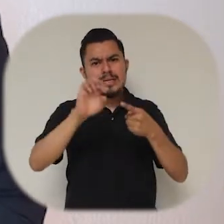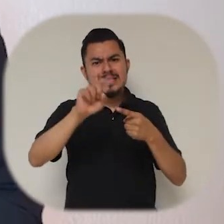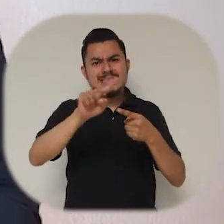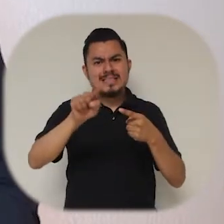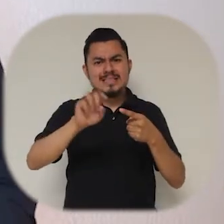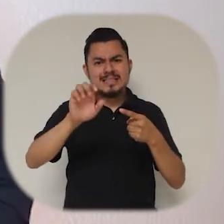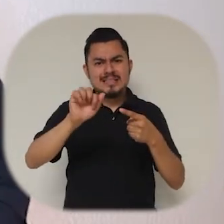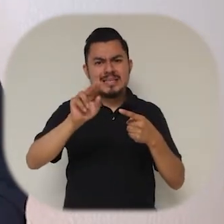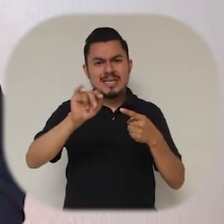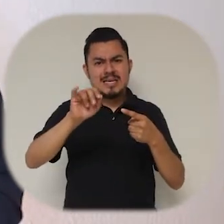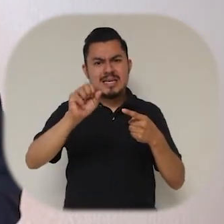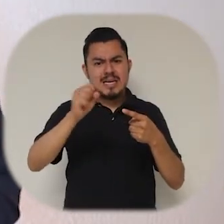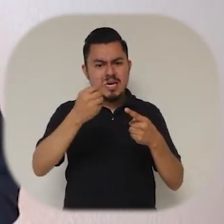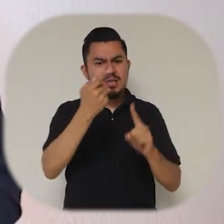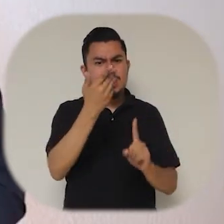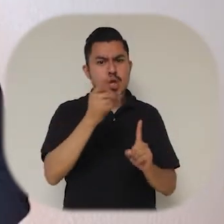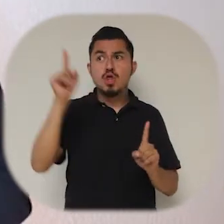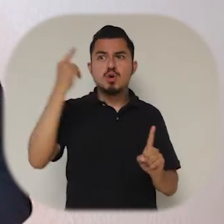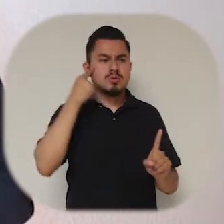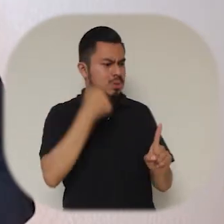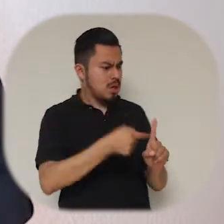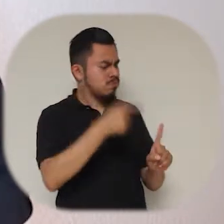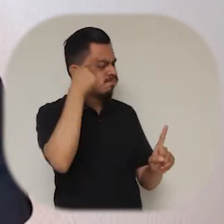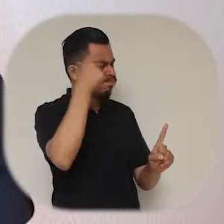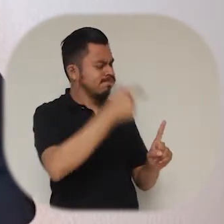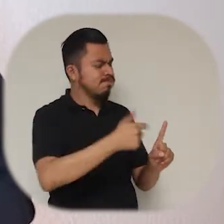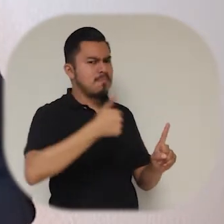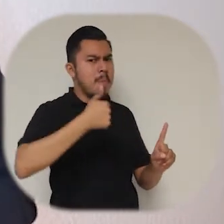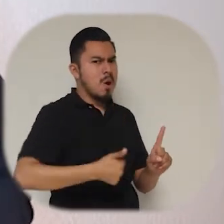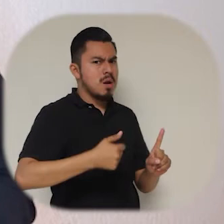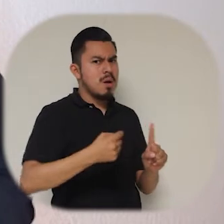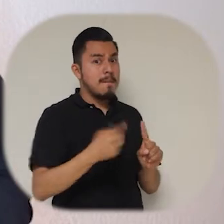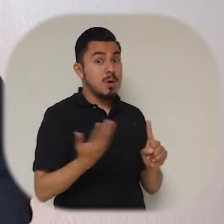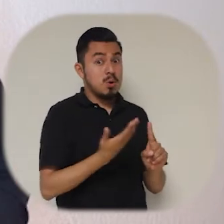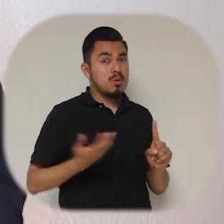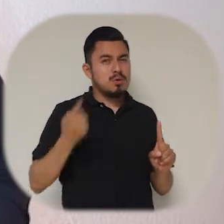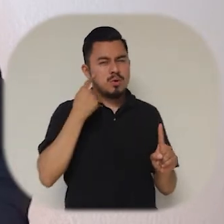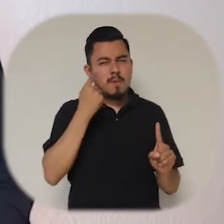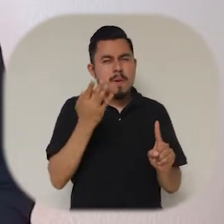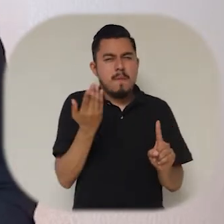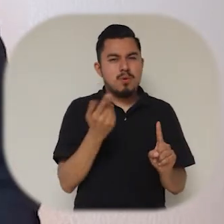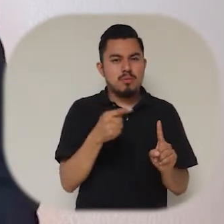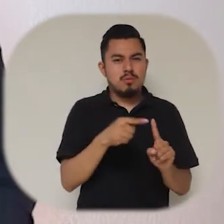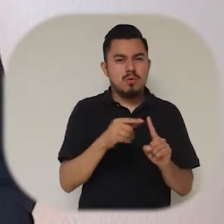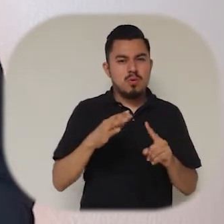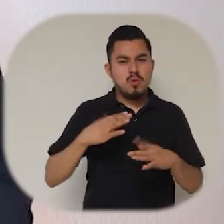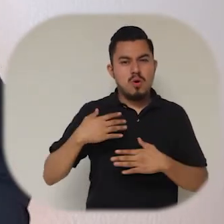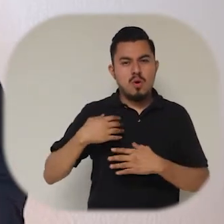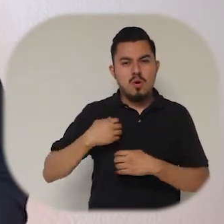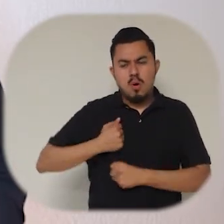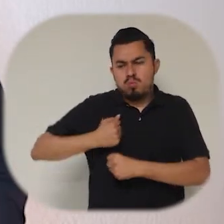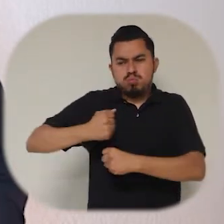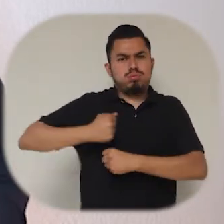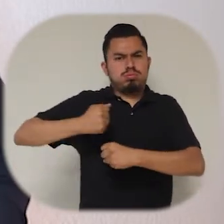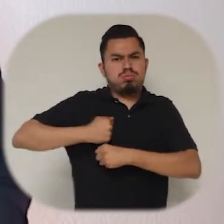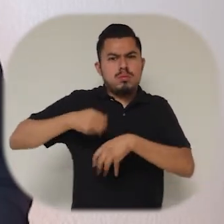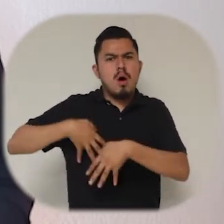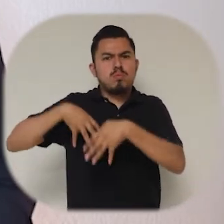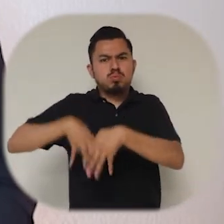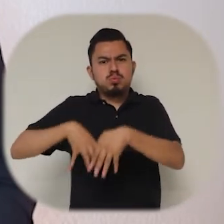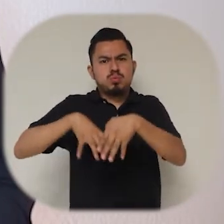명이 일어나고, 사실 군사력으로는 10지파와 한 지파 정도의 싸움이었기 때문에 베냐민을